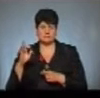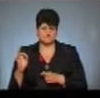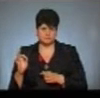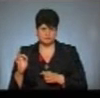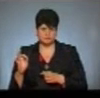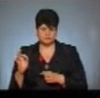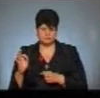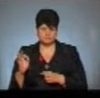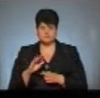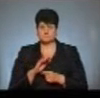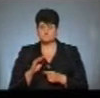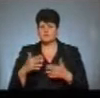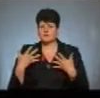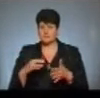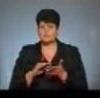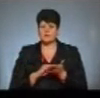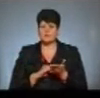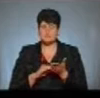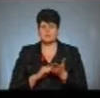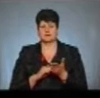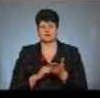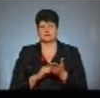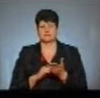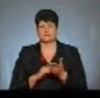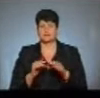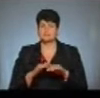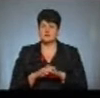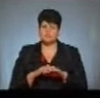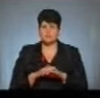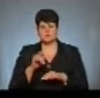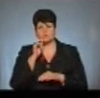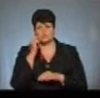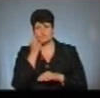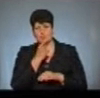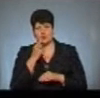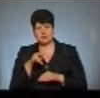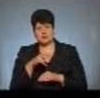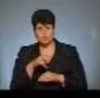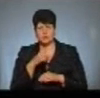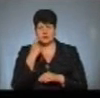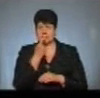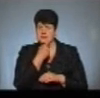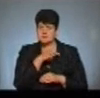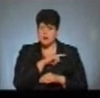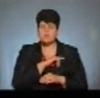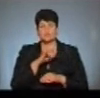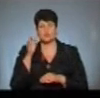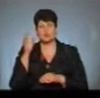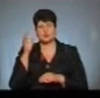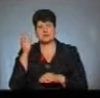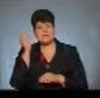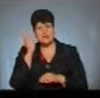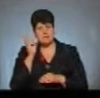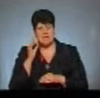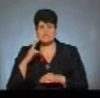оцінювання. Абітурієнти вже склали іспити з математики, української мови та літератури, з іспанської, німецької, французької